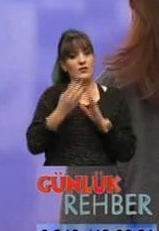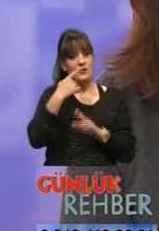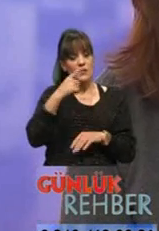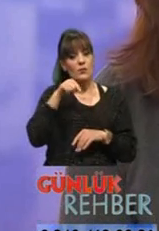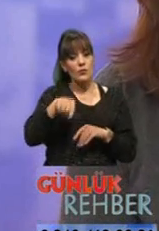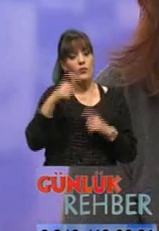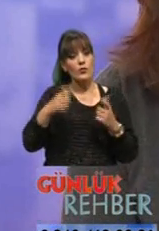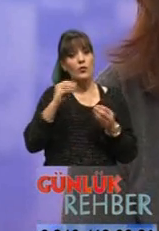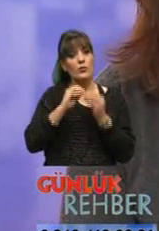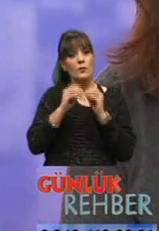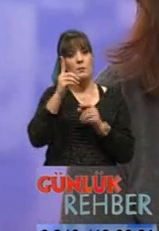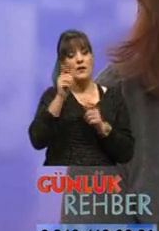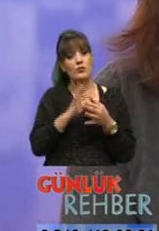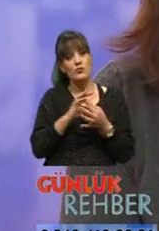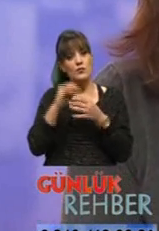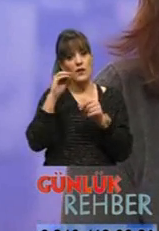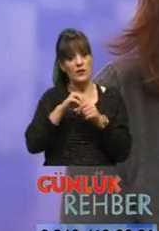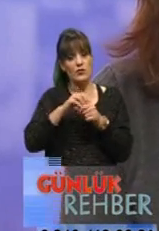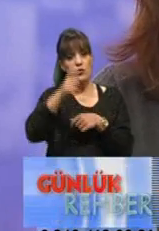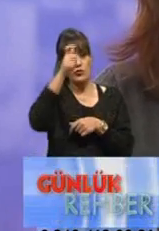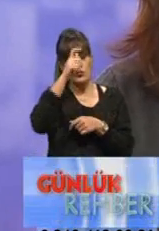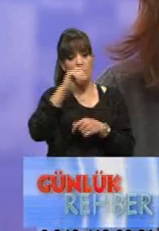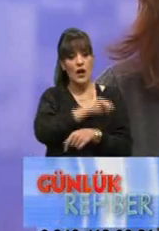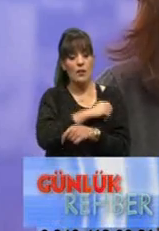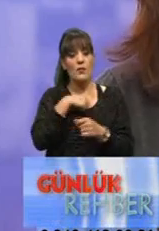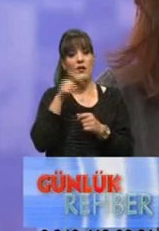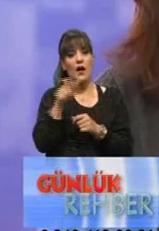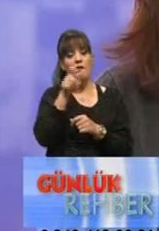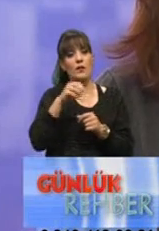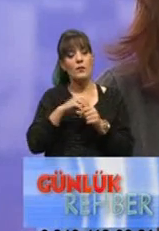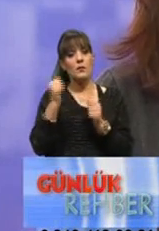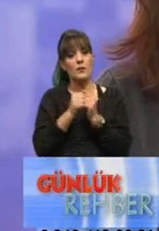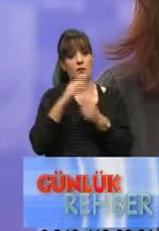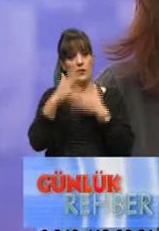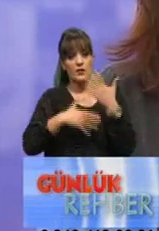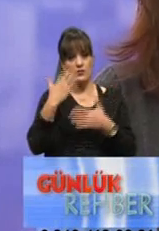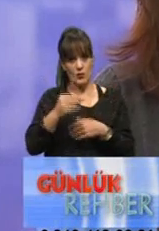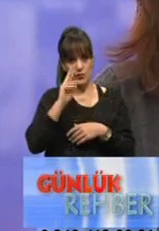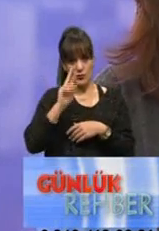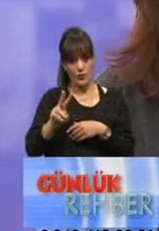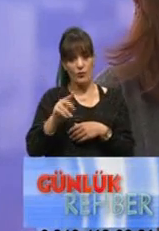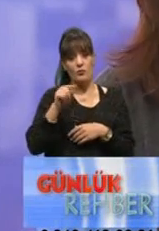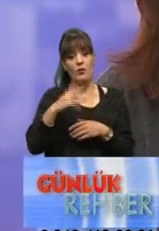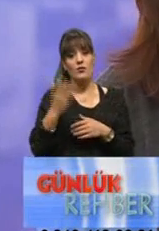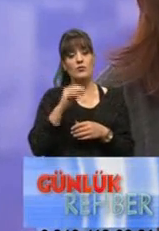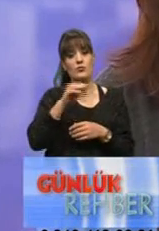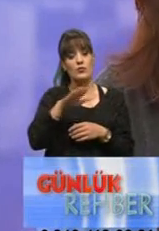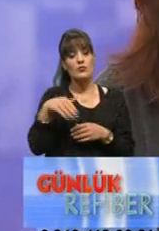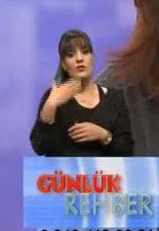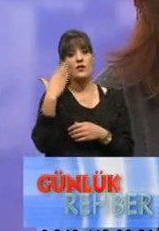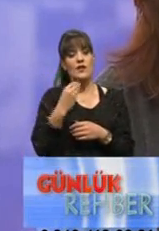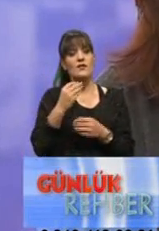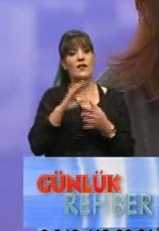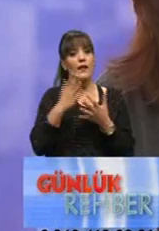buradaki problemin bir cümle içinde Türkçe ve Almanca kavramların birbirine karıştırılması olduğunu gördük. Böylece çocuklar ve gençler